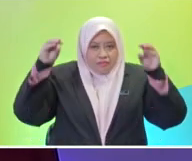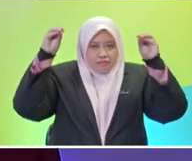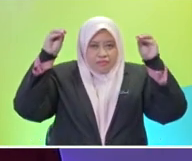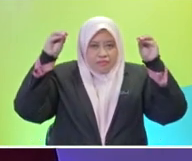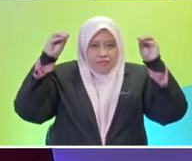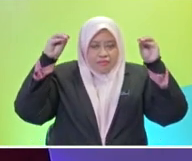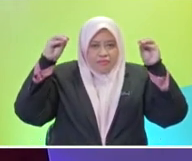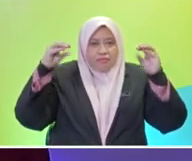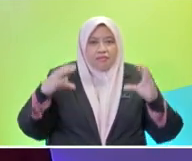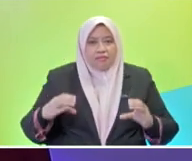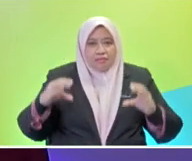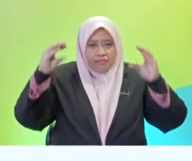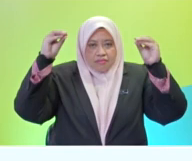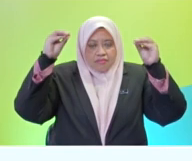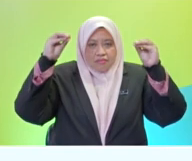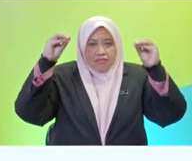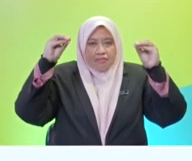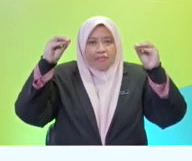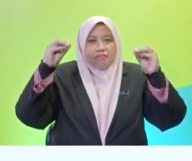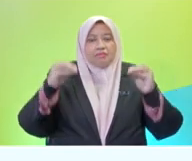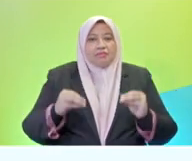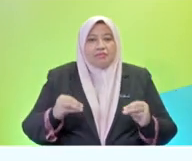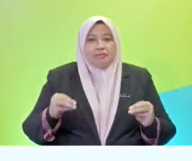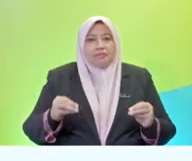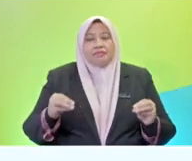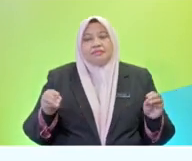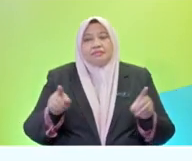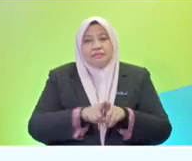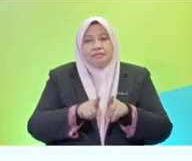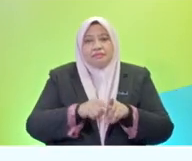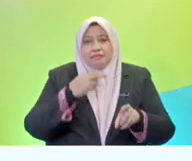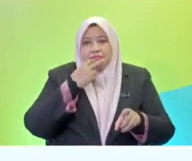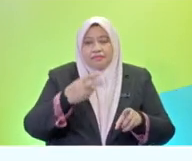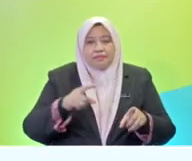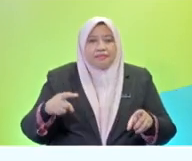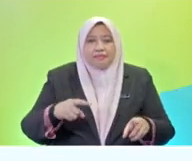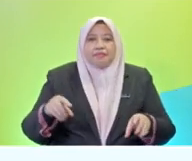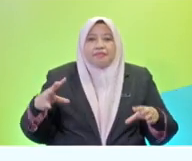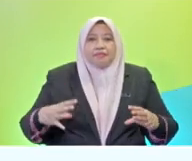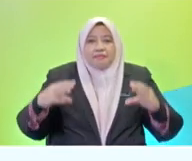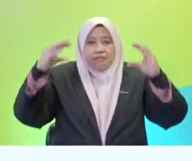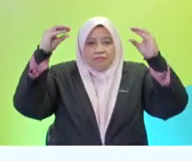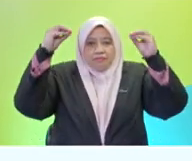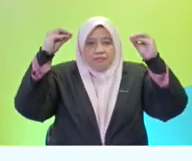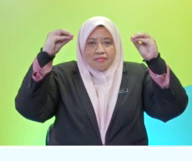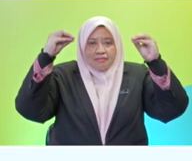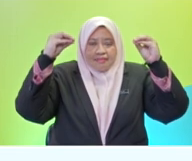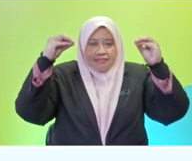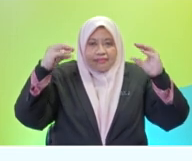dioksida. Karbon dioksida. Kita sebut sama-sama. Karbon dioksida.